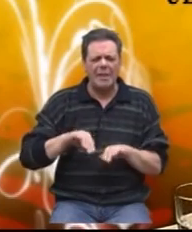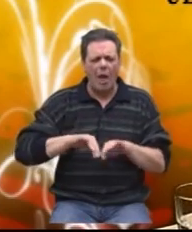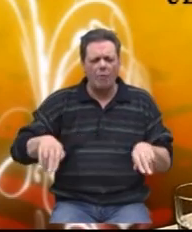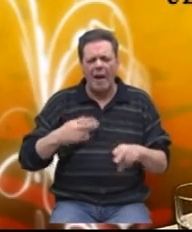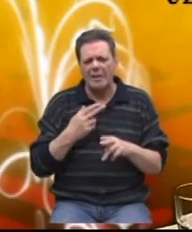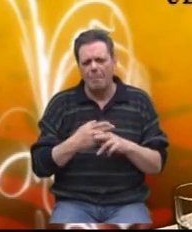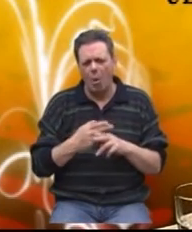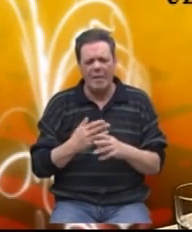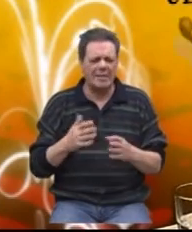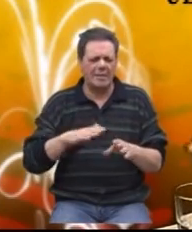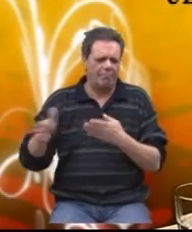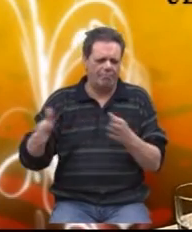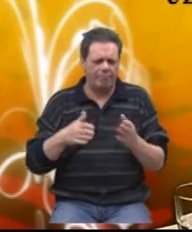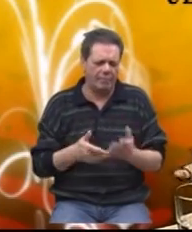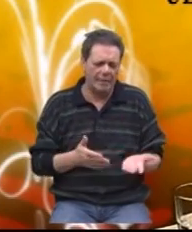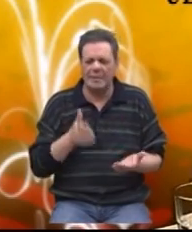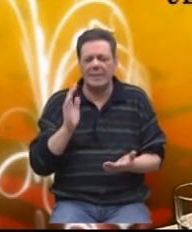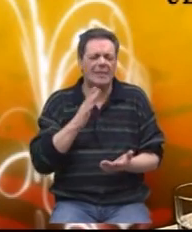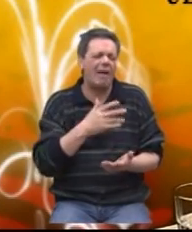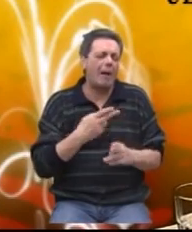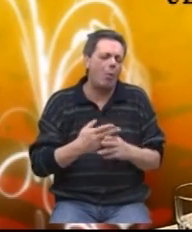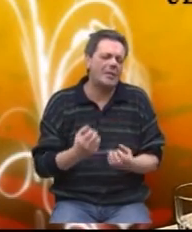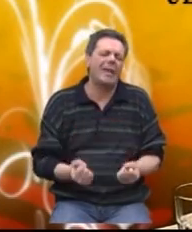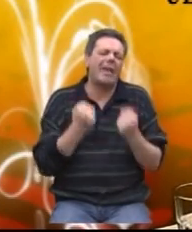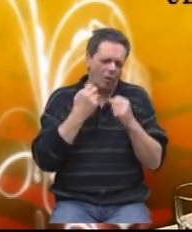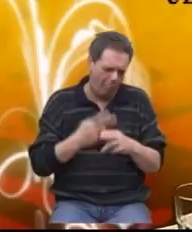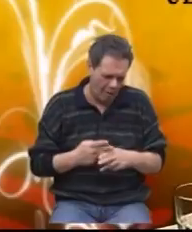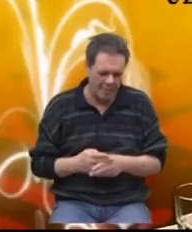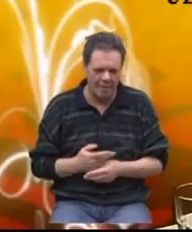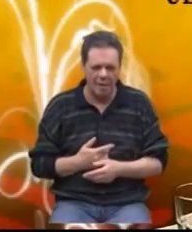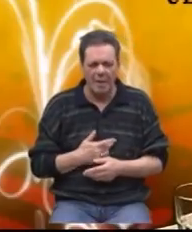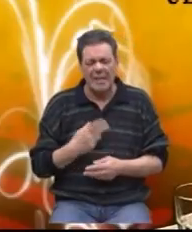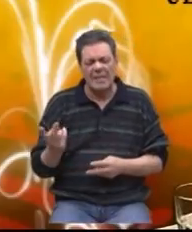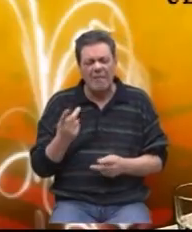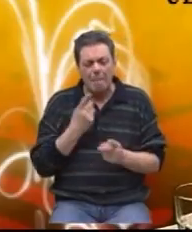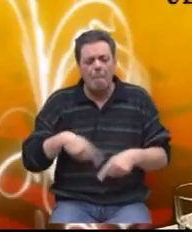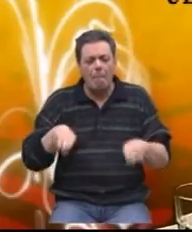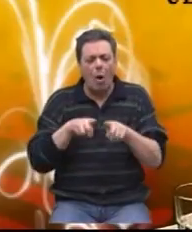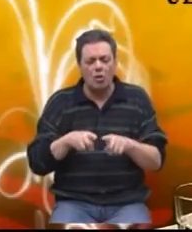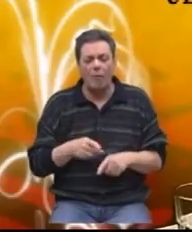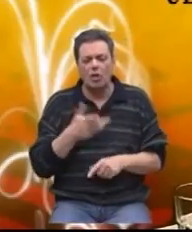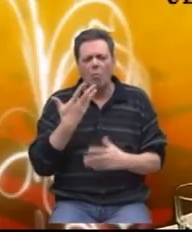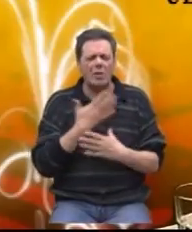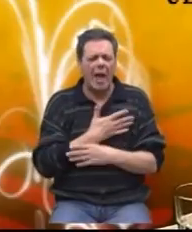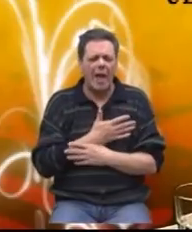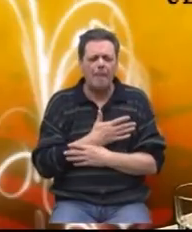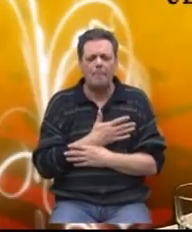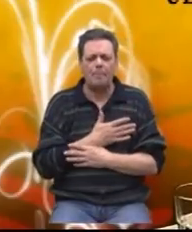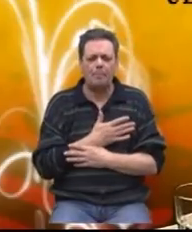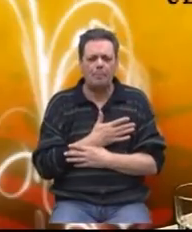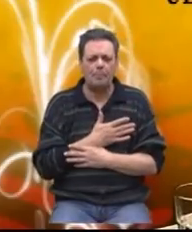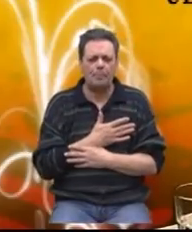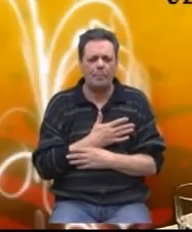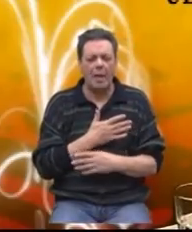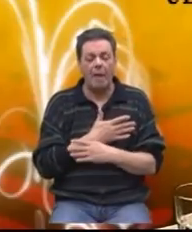je bolest za njega najgora moguća bolest ovoga svijeta, ali svi još poistovjećujemo da je vrlo velika